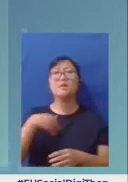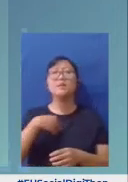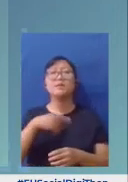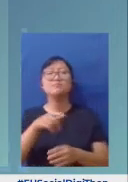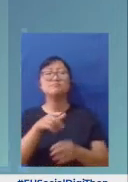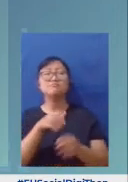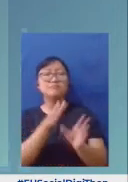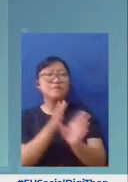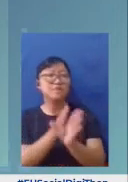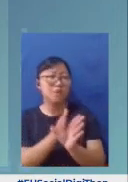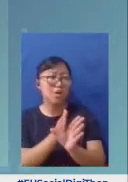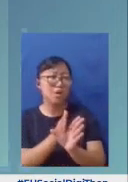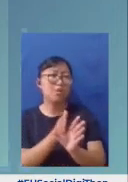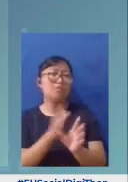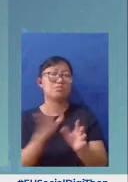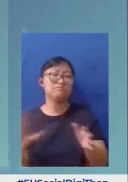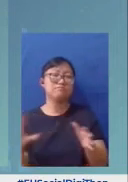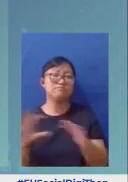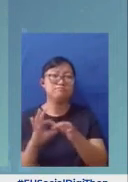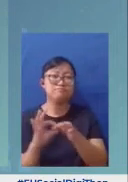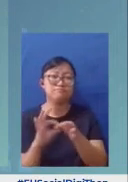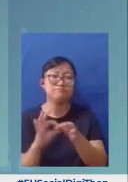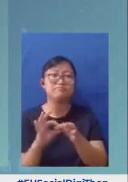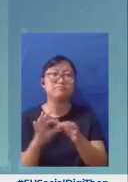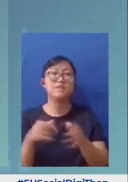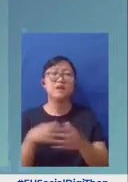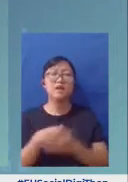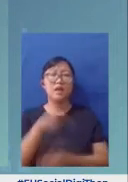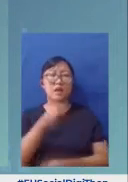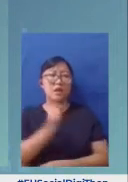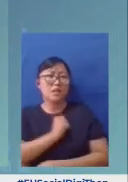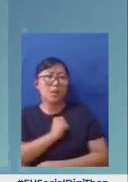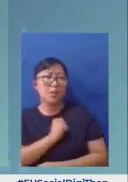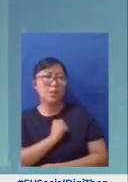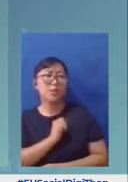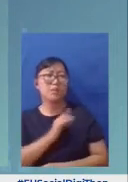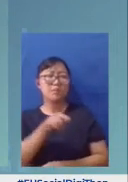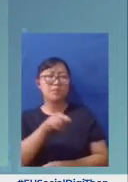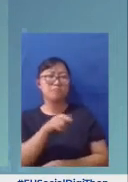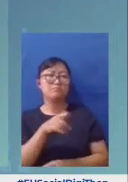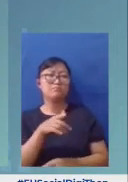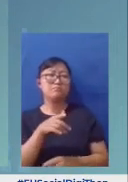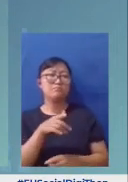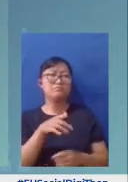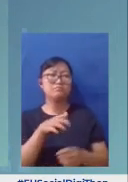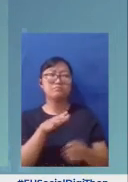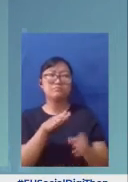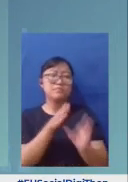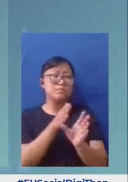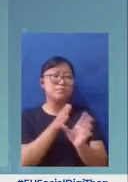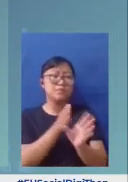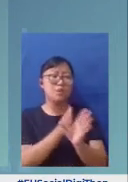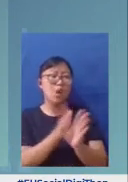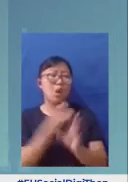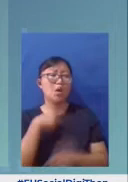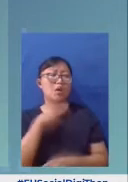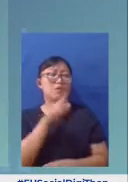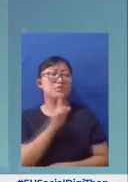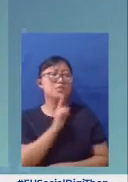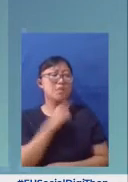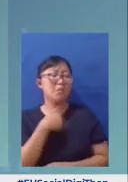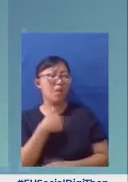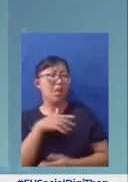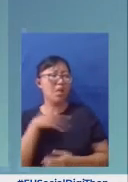takut untuk berkonsultasi dengan psikolog, karena berkonsultasi psikolog bukan berarti kamu lemah, tapi itu menunjukkan bahwa kamu kuat dan kamu